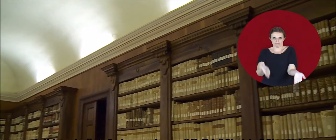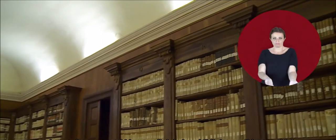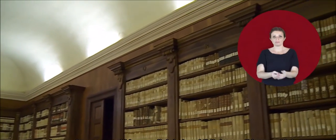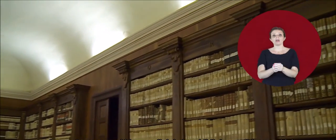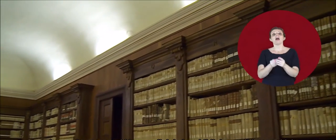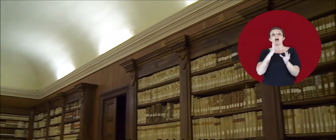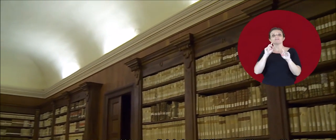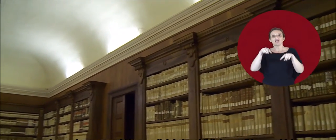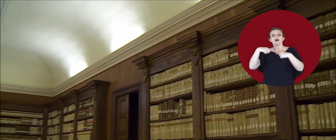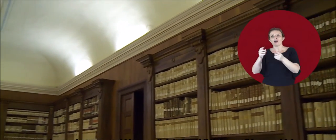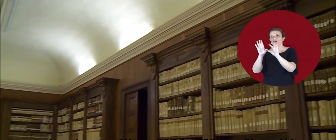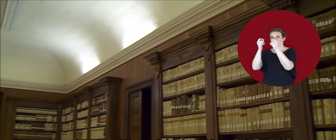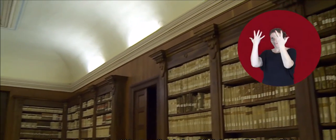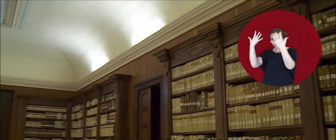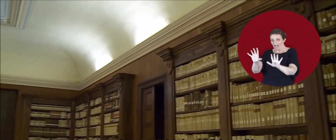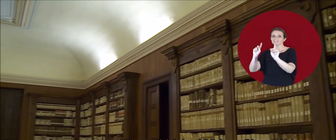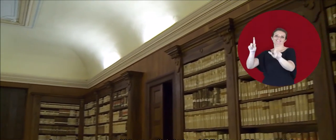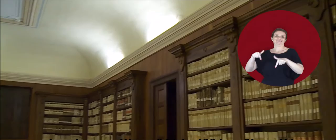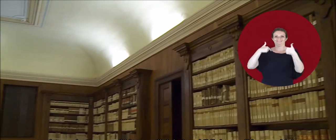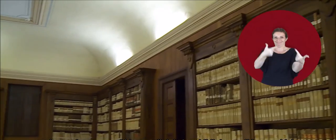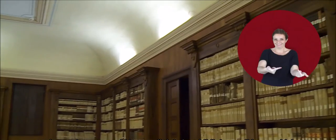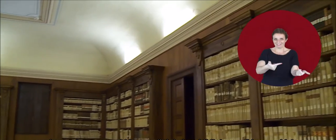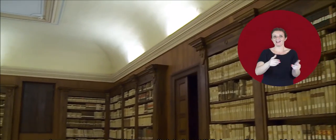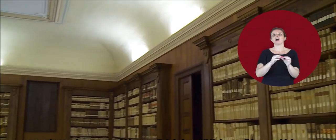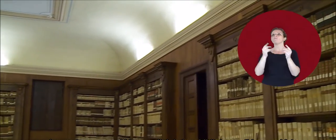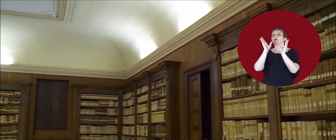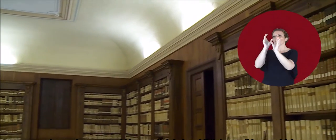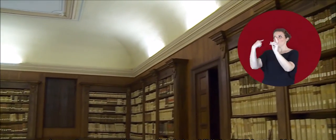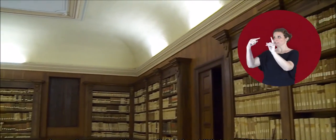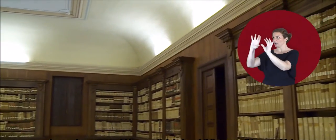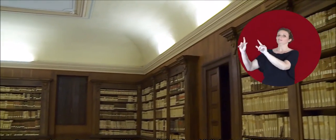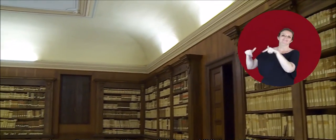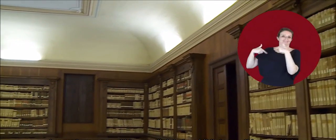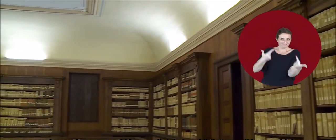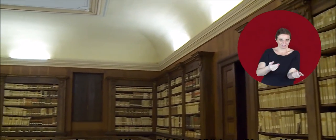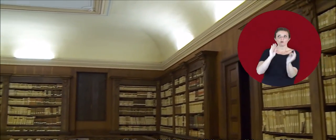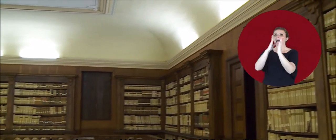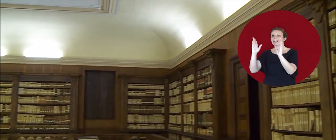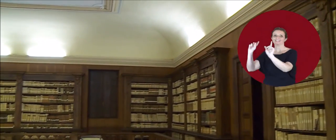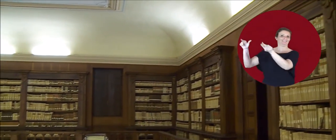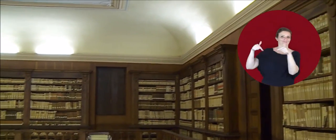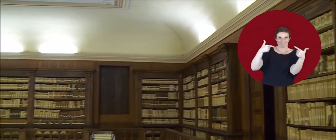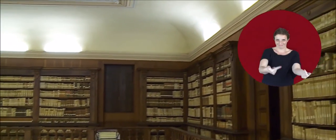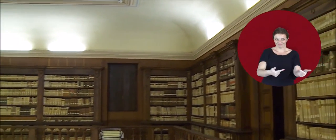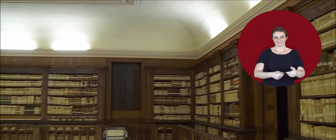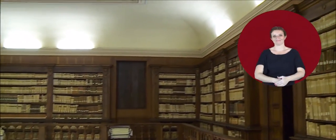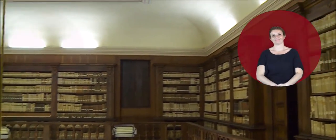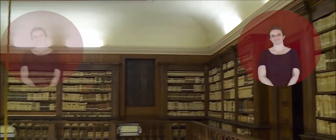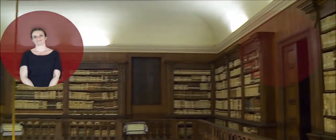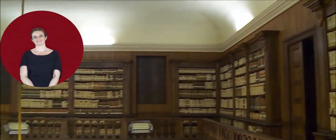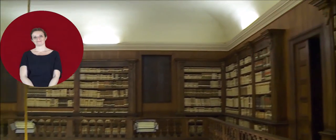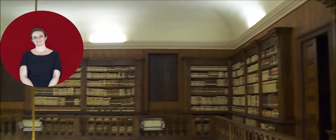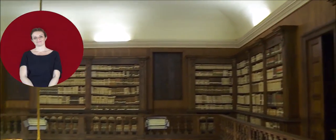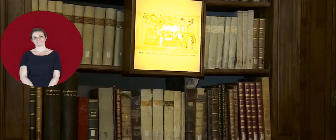Bianchini, e ad essa donarono poi i loro codici, la loro biblioteca e il loro archivio.